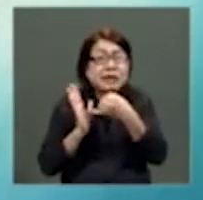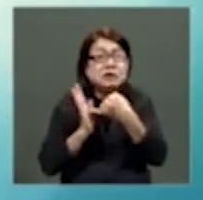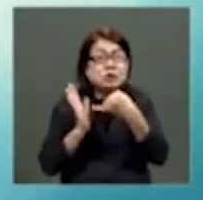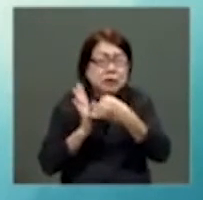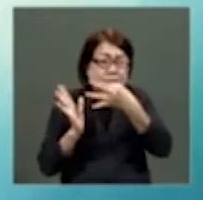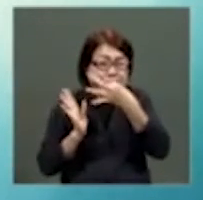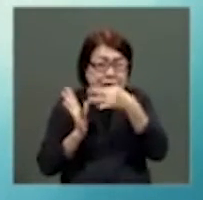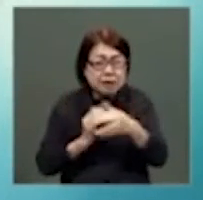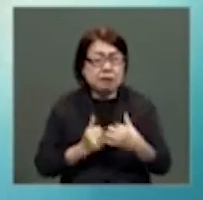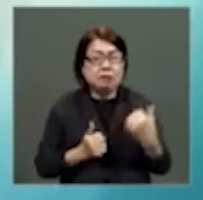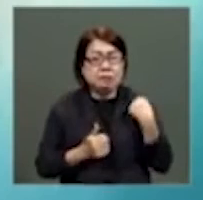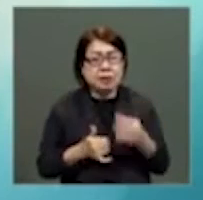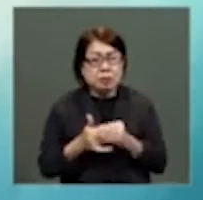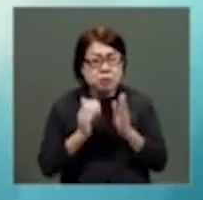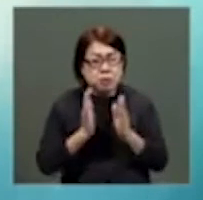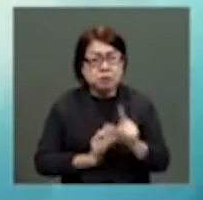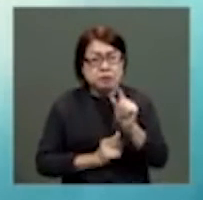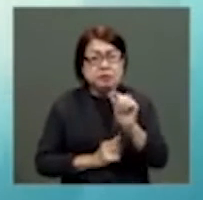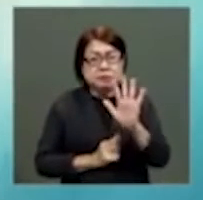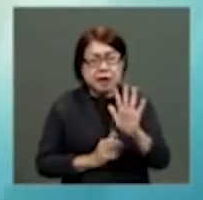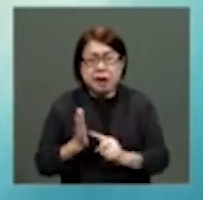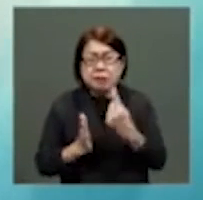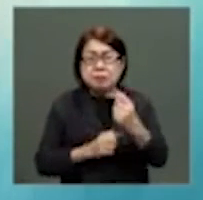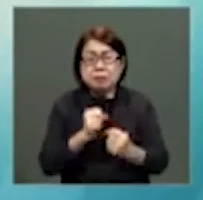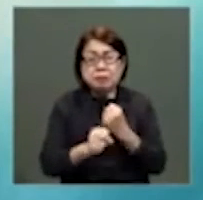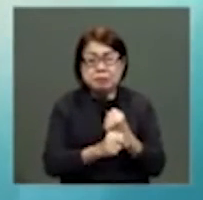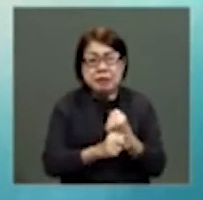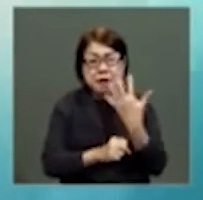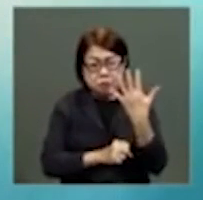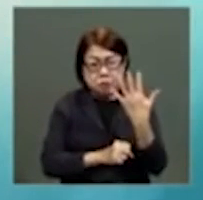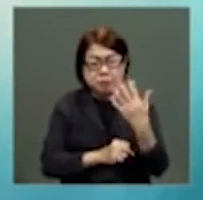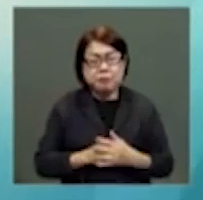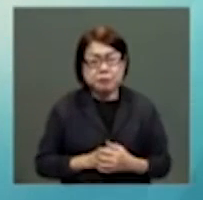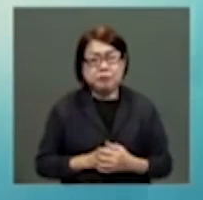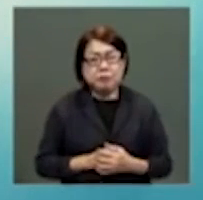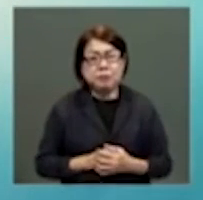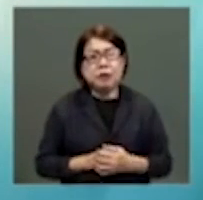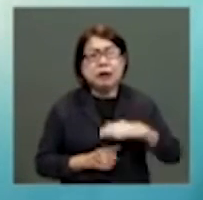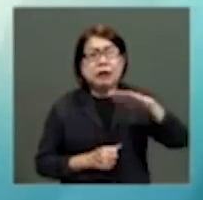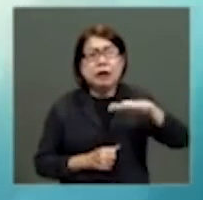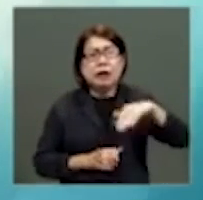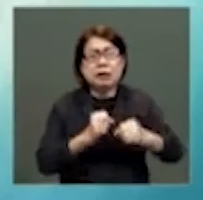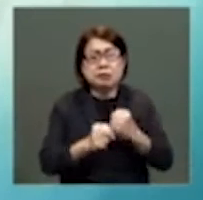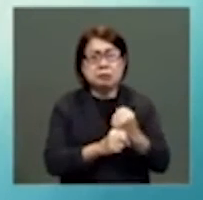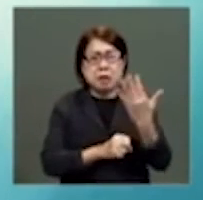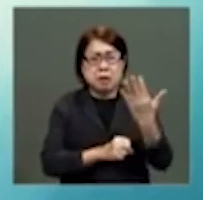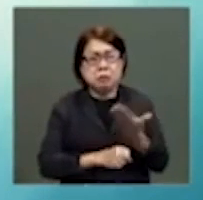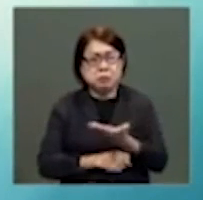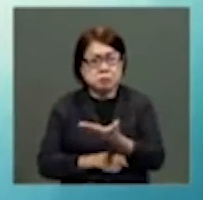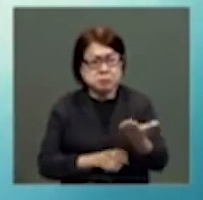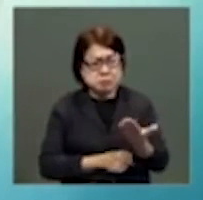ปอีก25รายนะครับก็มีตั้งแต่อายุ5ขวบนะครับนี่คือสิ่งที่เราต้องฉาย